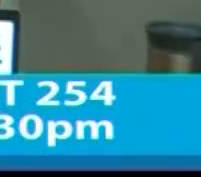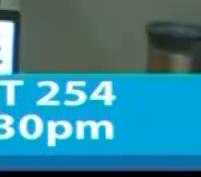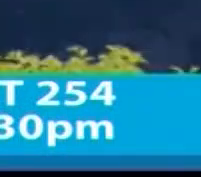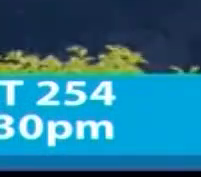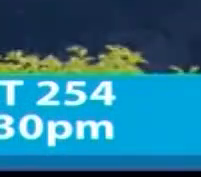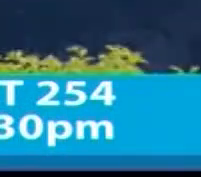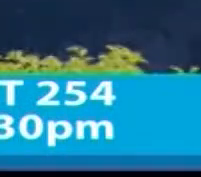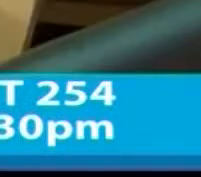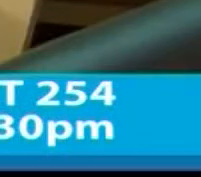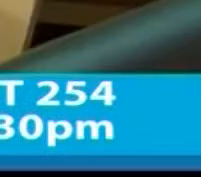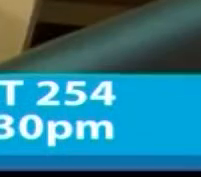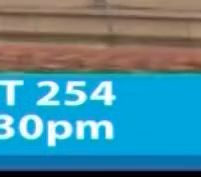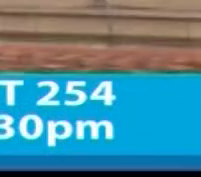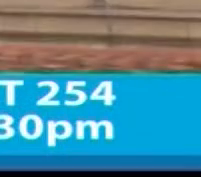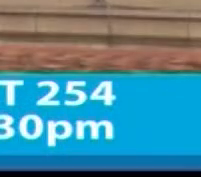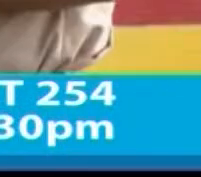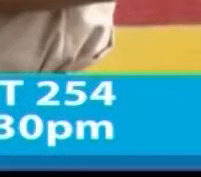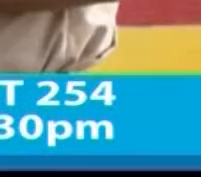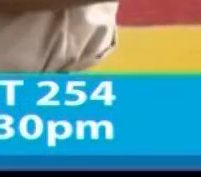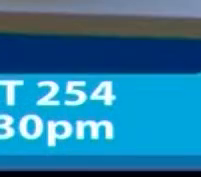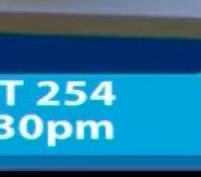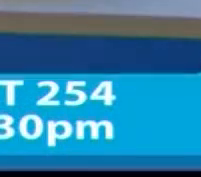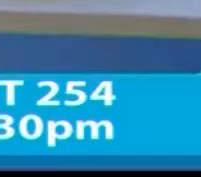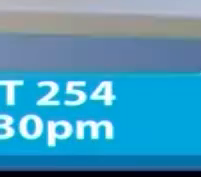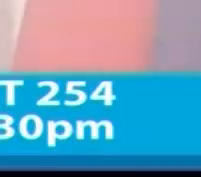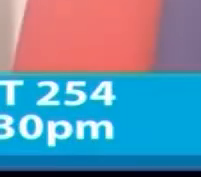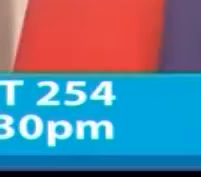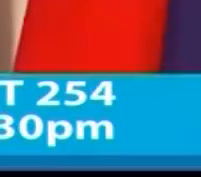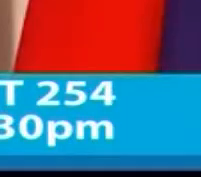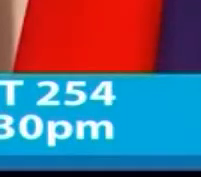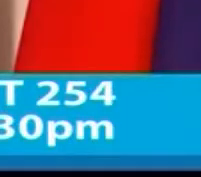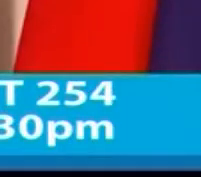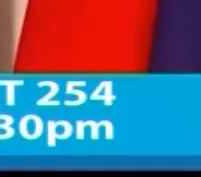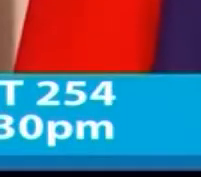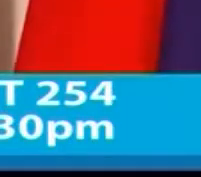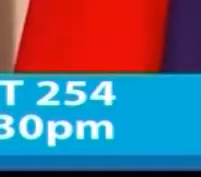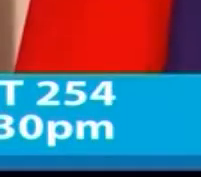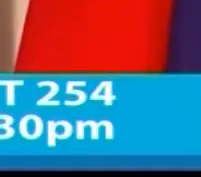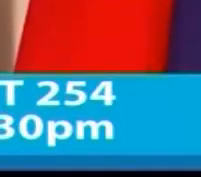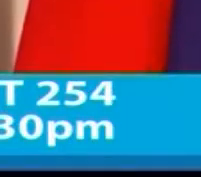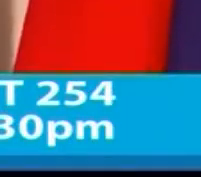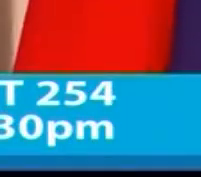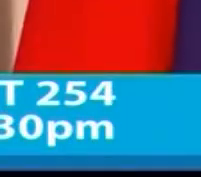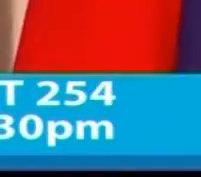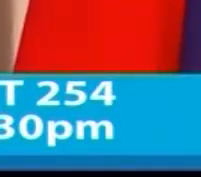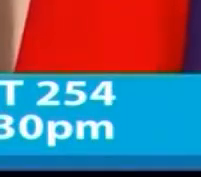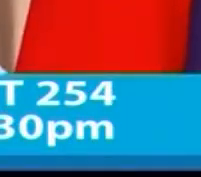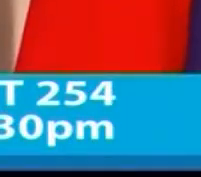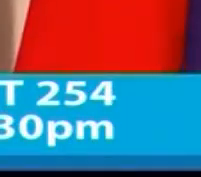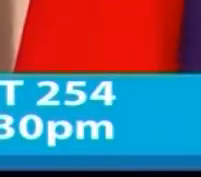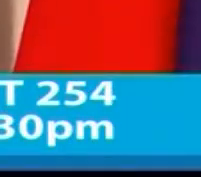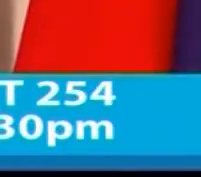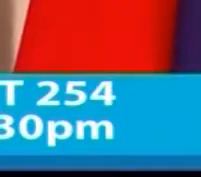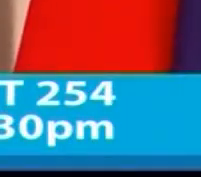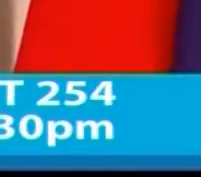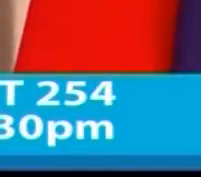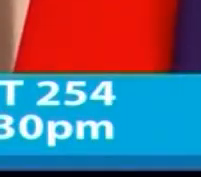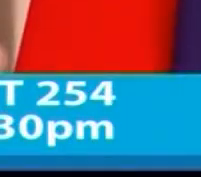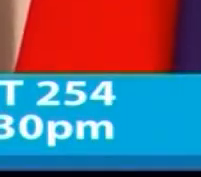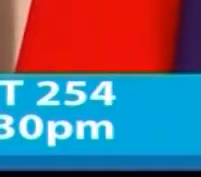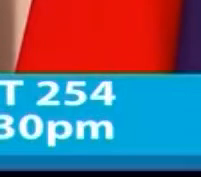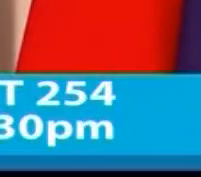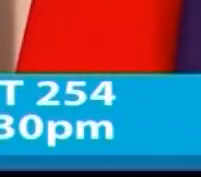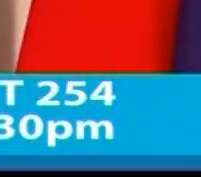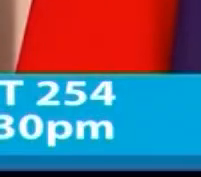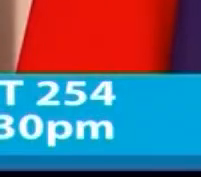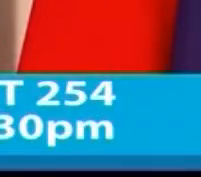Wiki hii kwenye Project 254. We cannot be a country anymore where those who work hard are